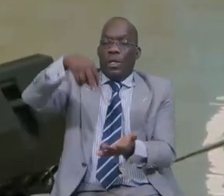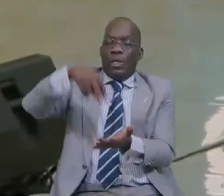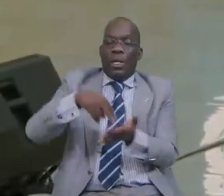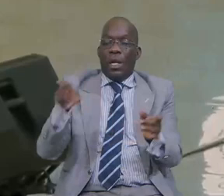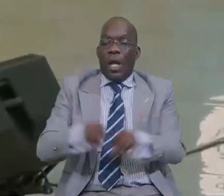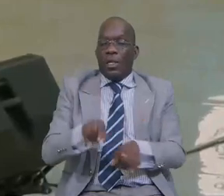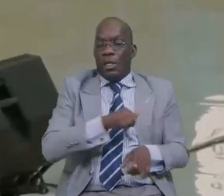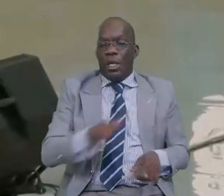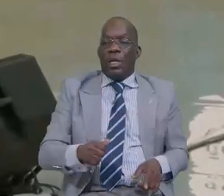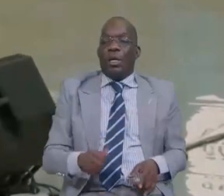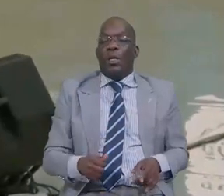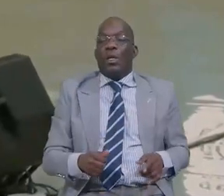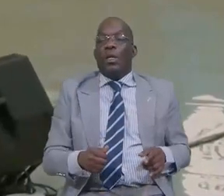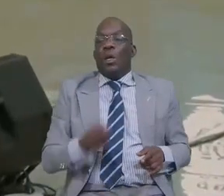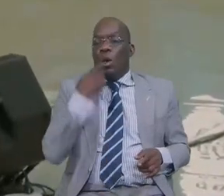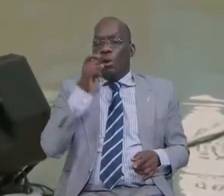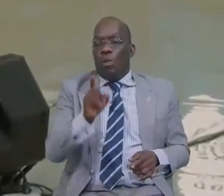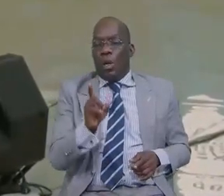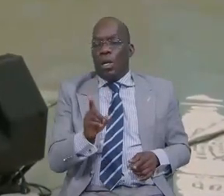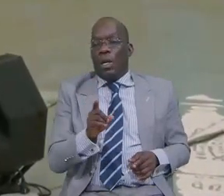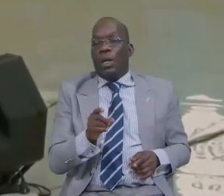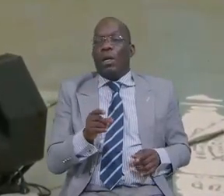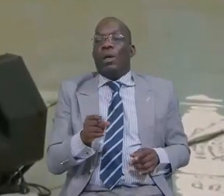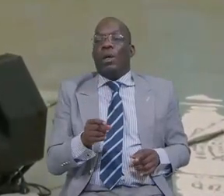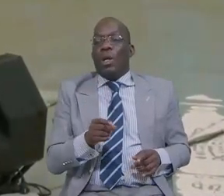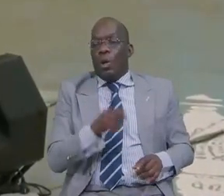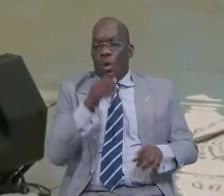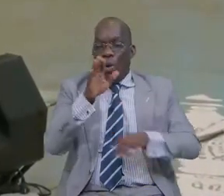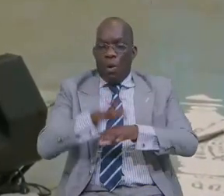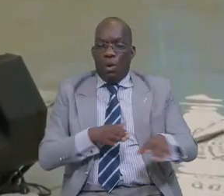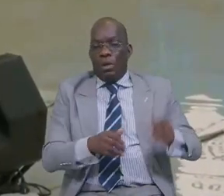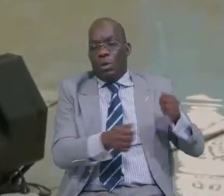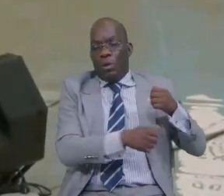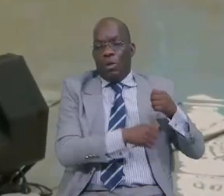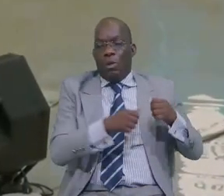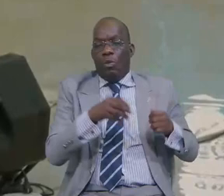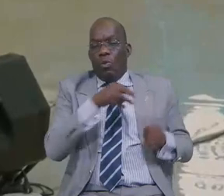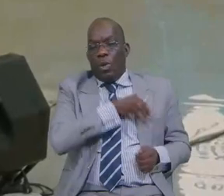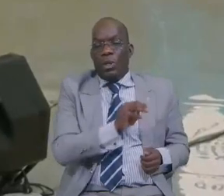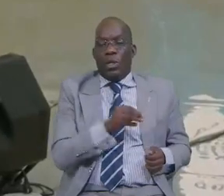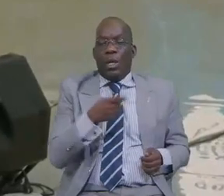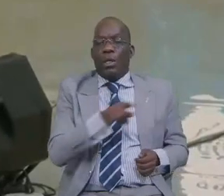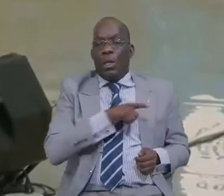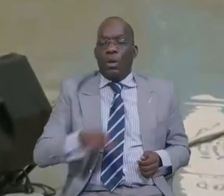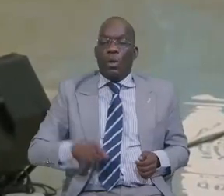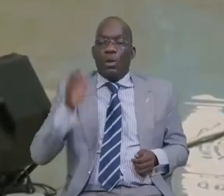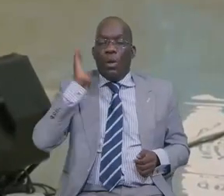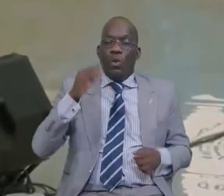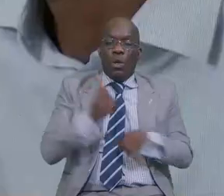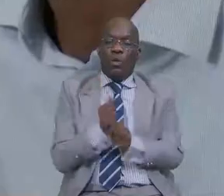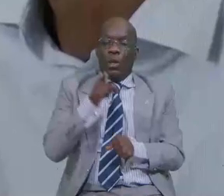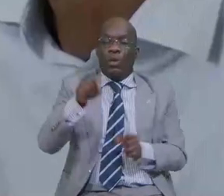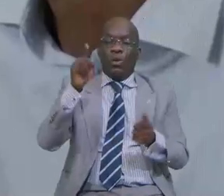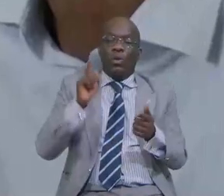ministre commissionné. Un ministre commissionné, contraignant. Et Dieu te